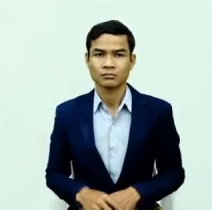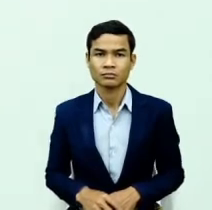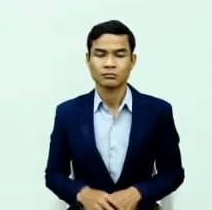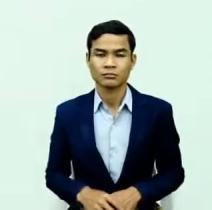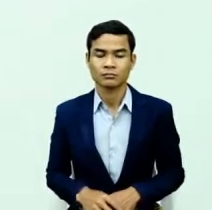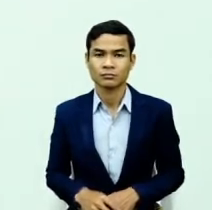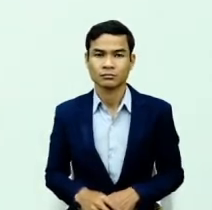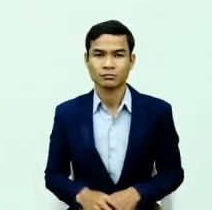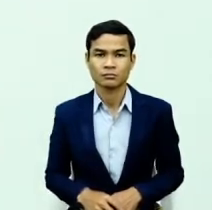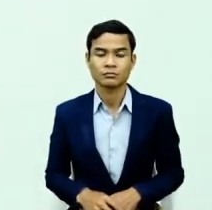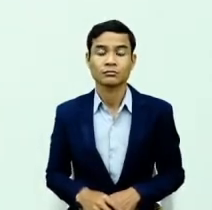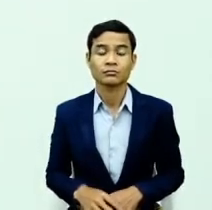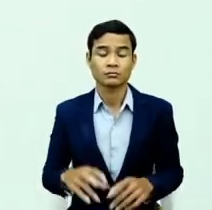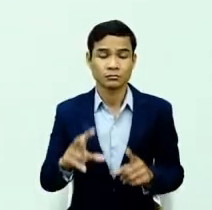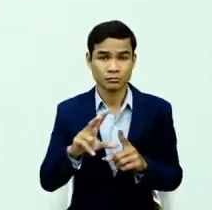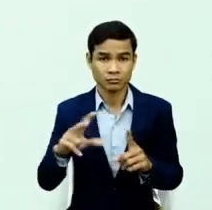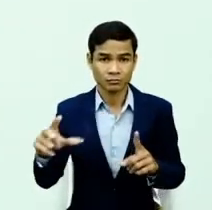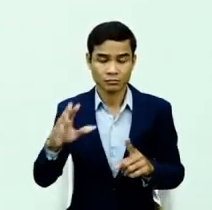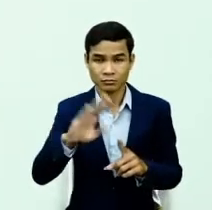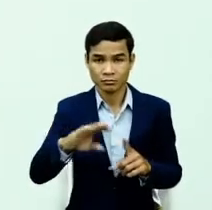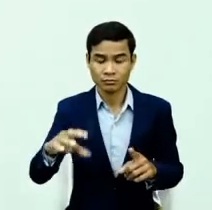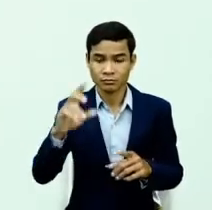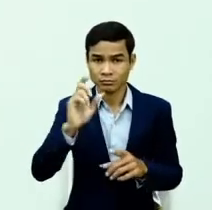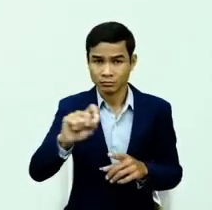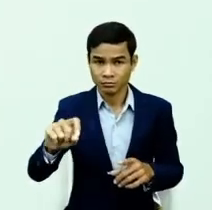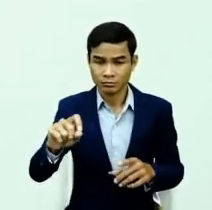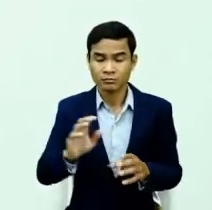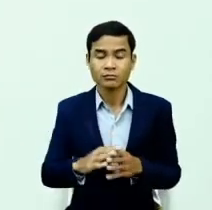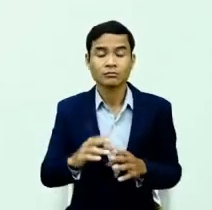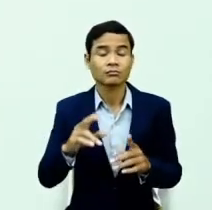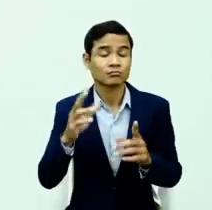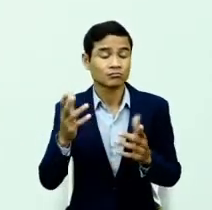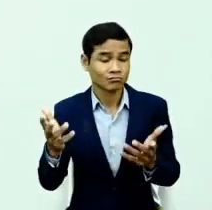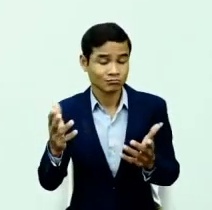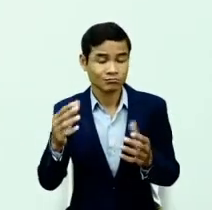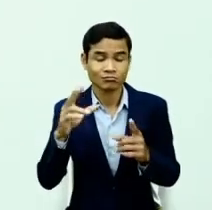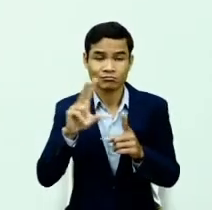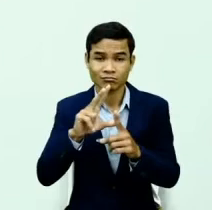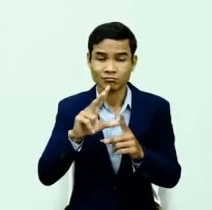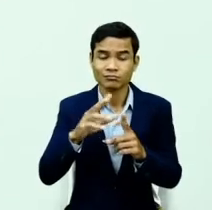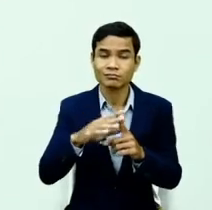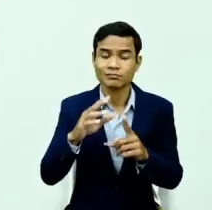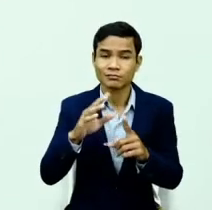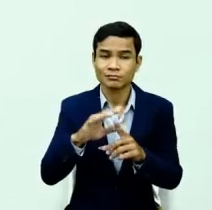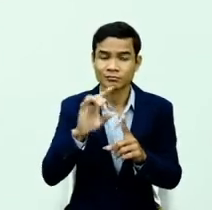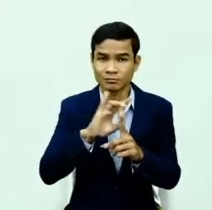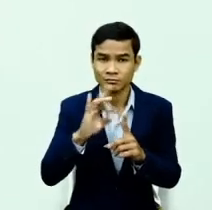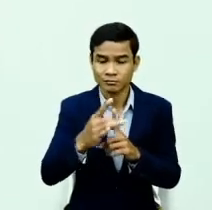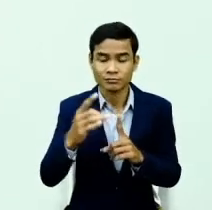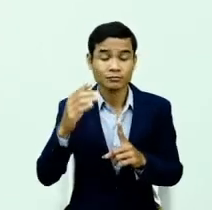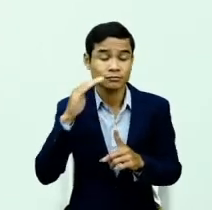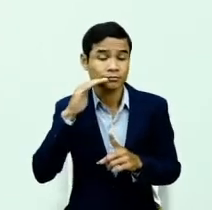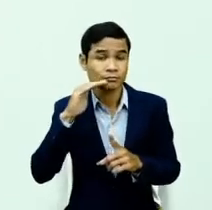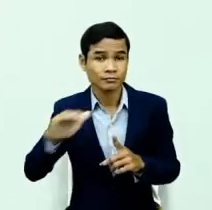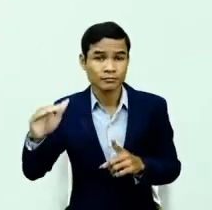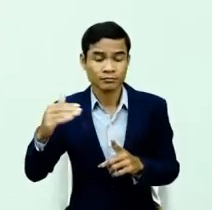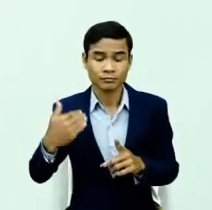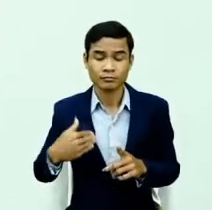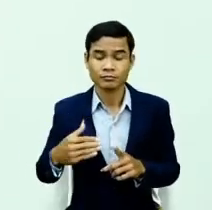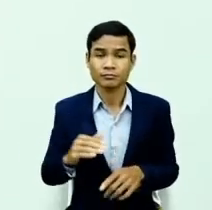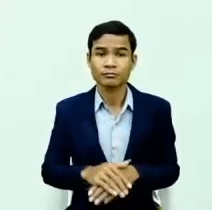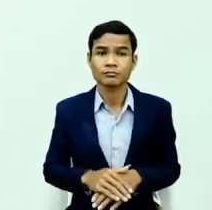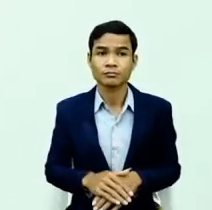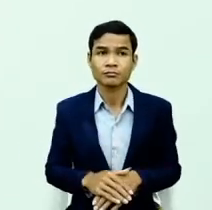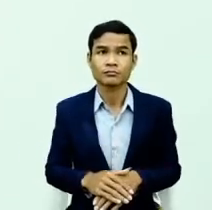Chà con, nít chì khía đa dân sơ sơ thá rực bìa sô phịp mến ạ sơ.